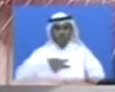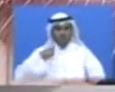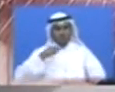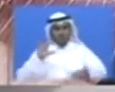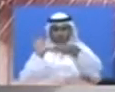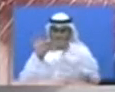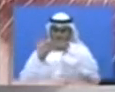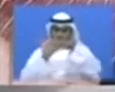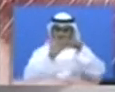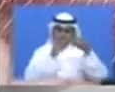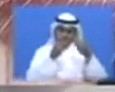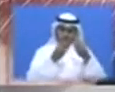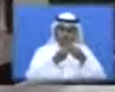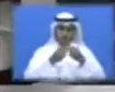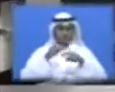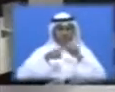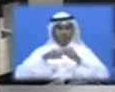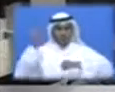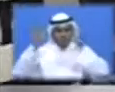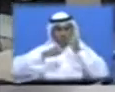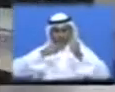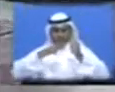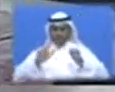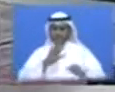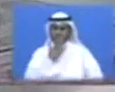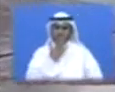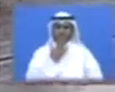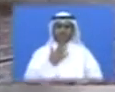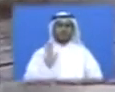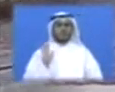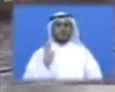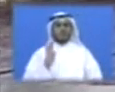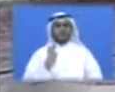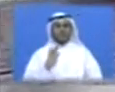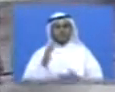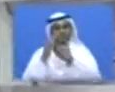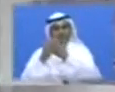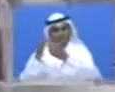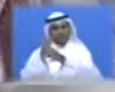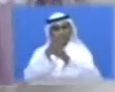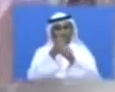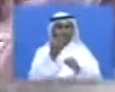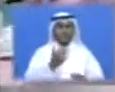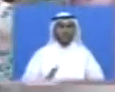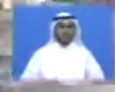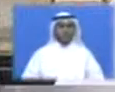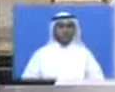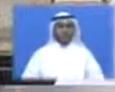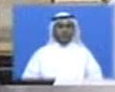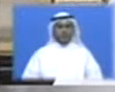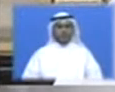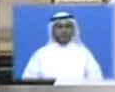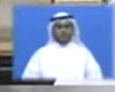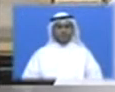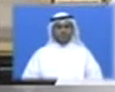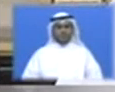الدولة والهيئات لحل ظاهرة العنف تحت مسمى الخطة الوطنية لمكافحة هذه الظاهرة.